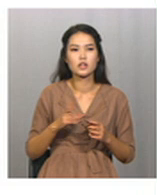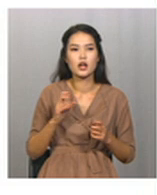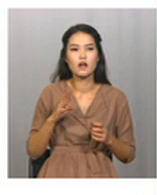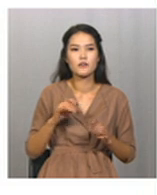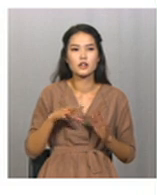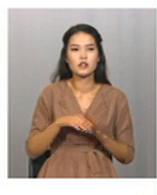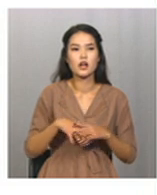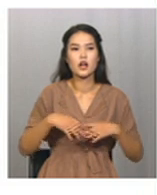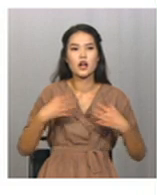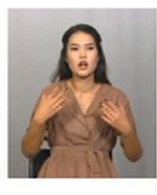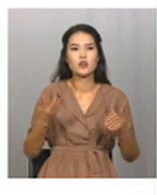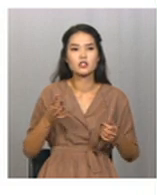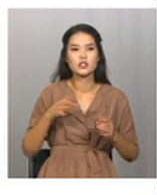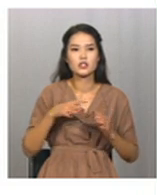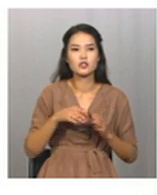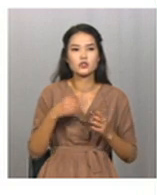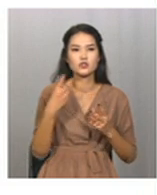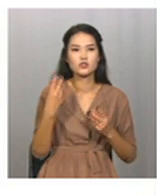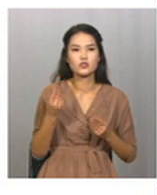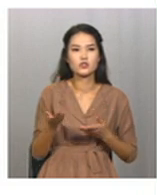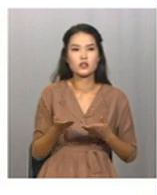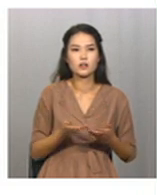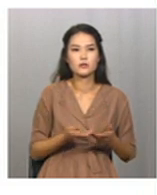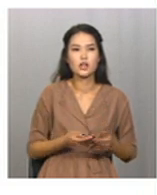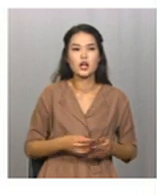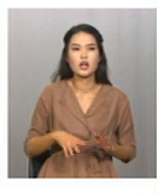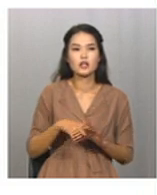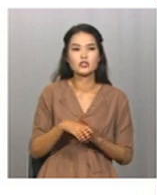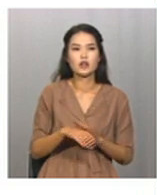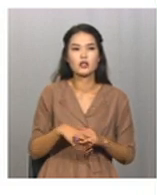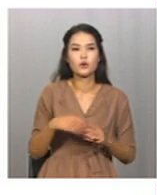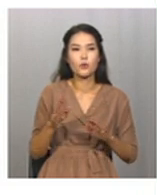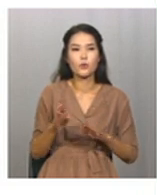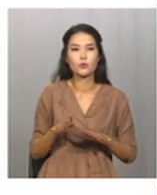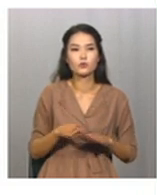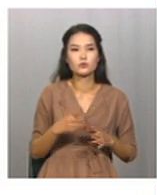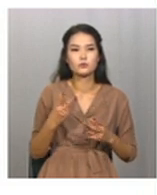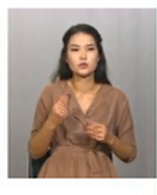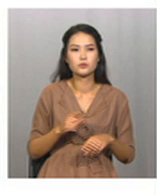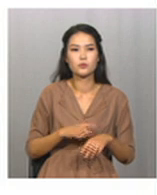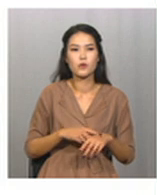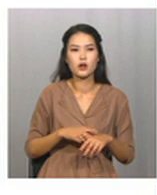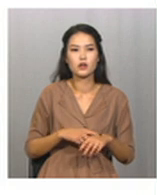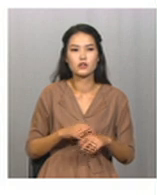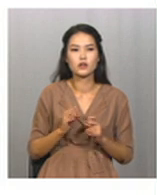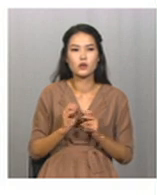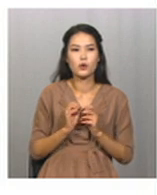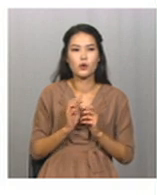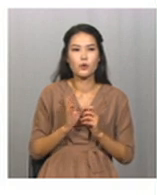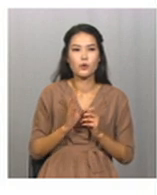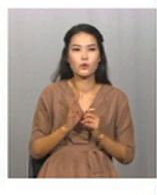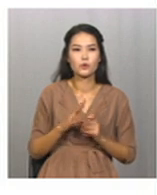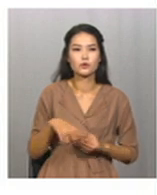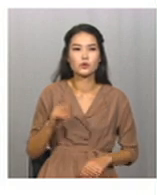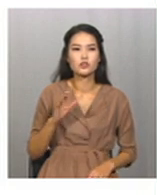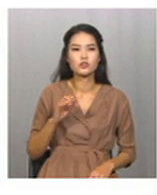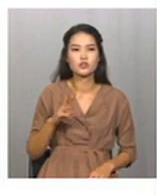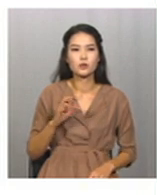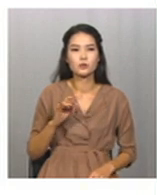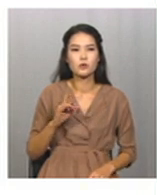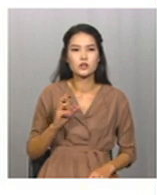кафедрасының ашық есік күніне шақырамыз. Іс шараның өткізу мерзімі мен уақыты